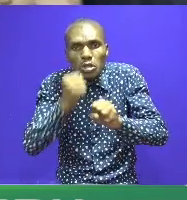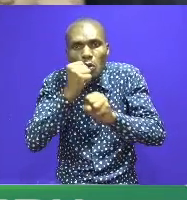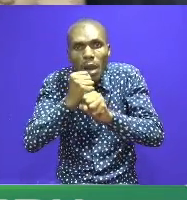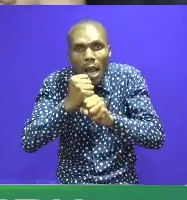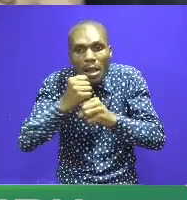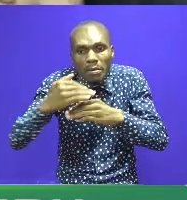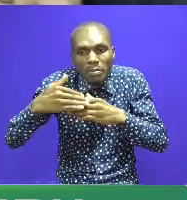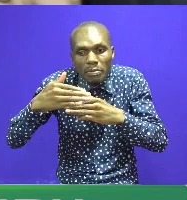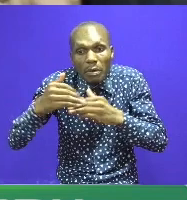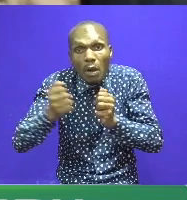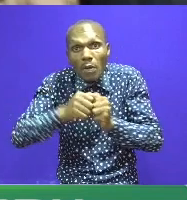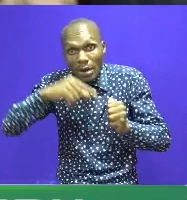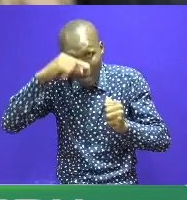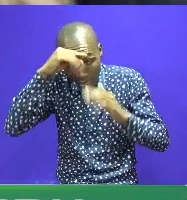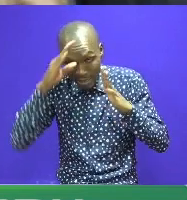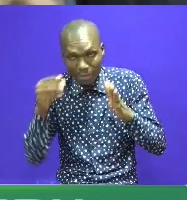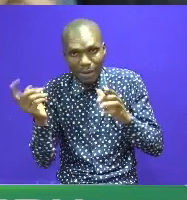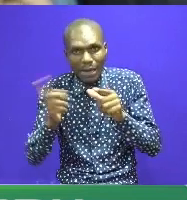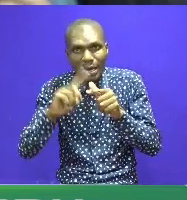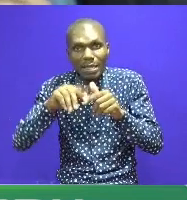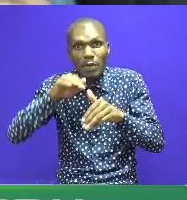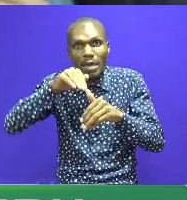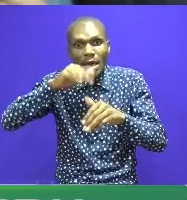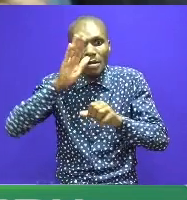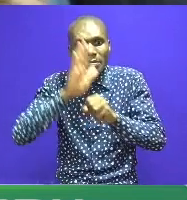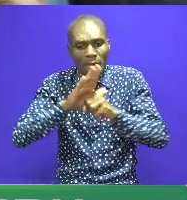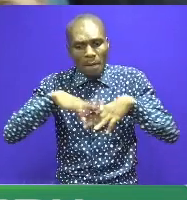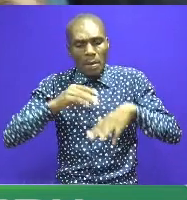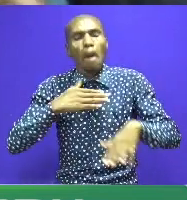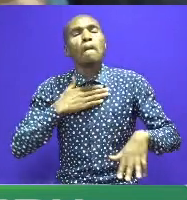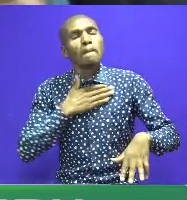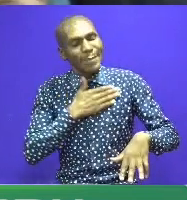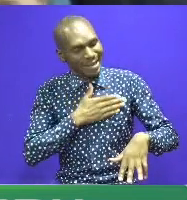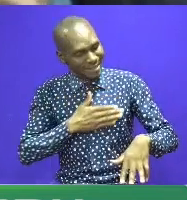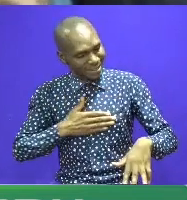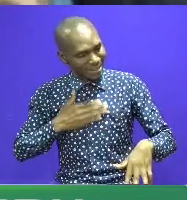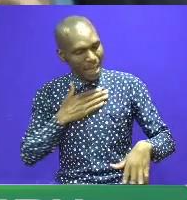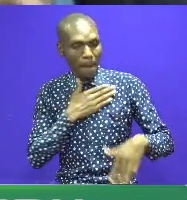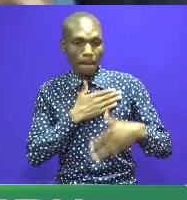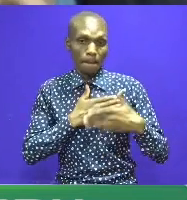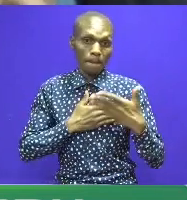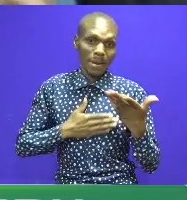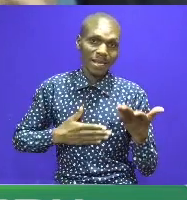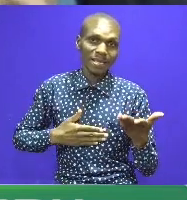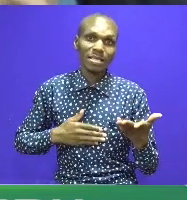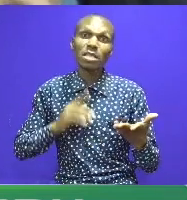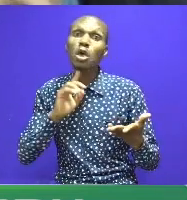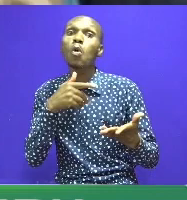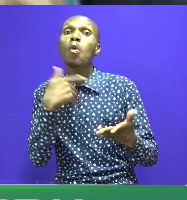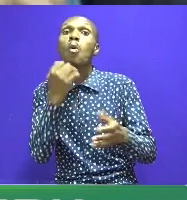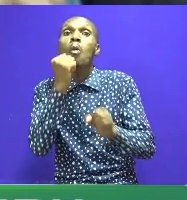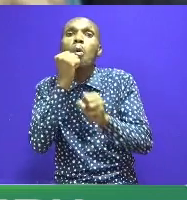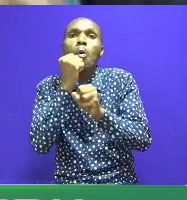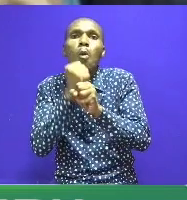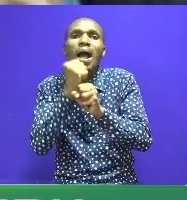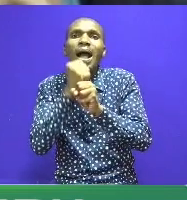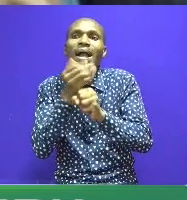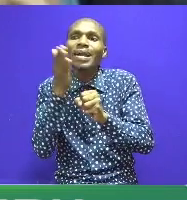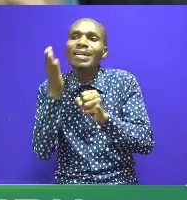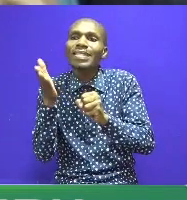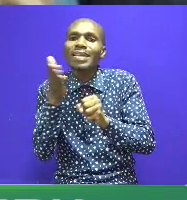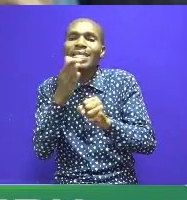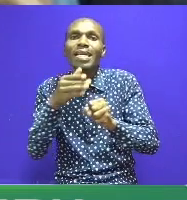no mugavana yito nandugo saba kirango baito kamuranje barimo korega asiro kaliga sinse mojo nsi